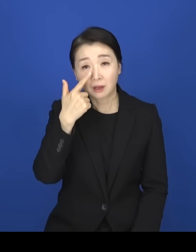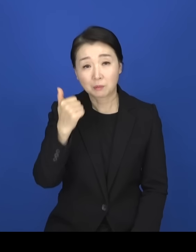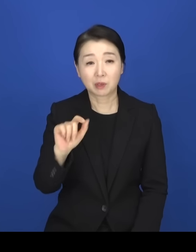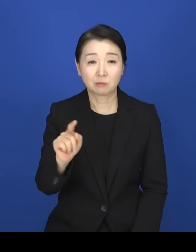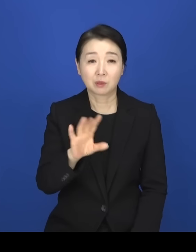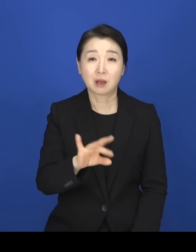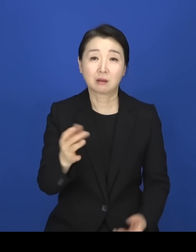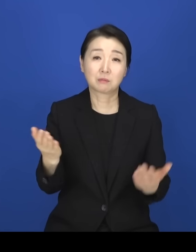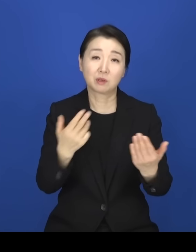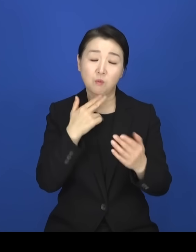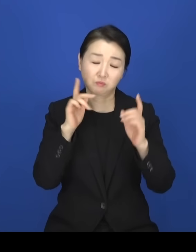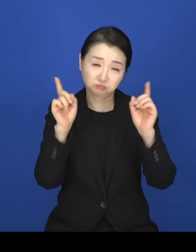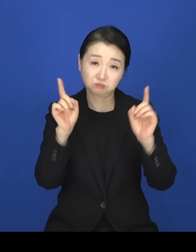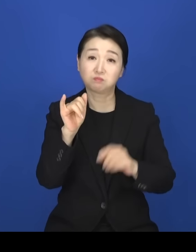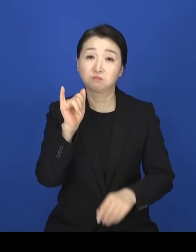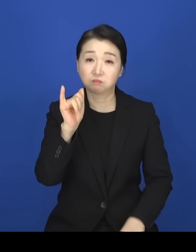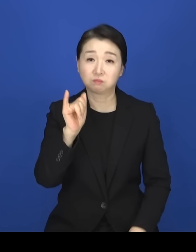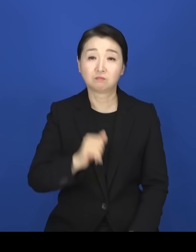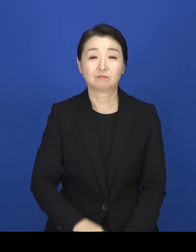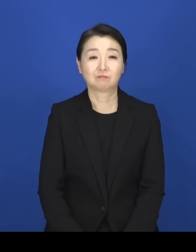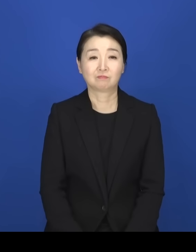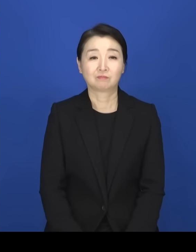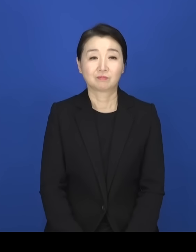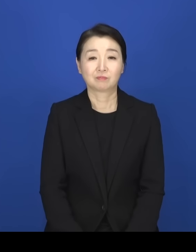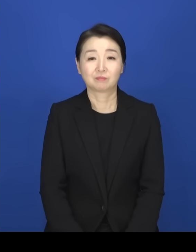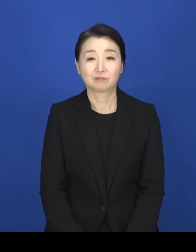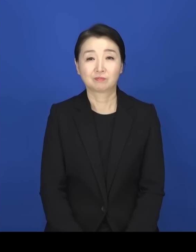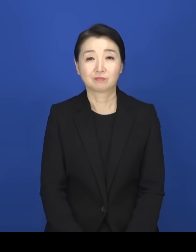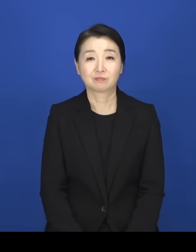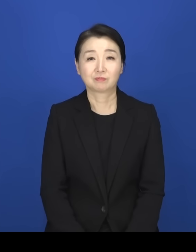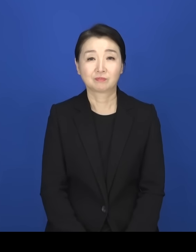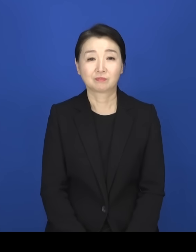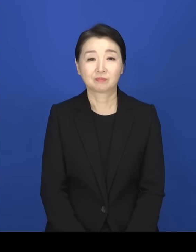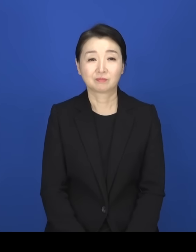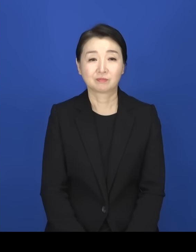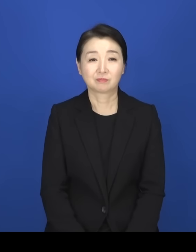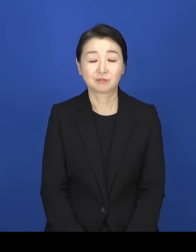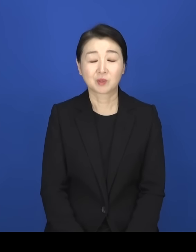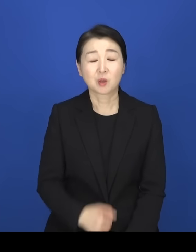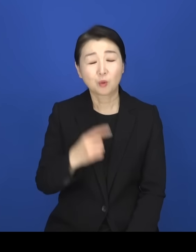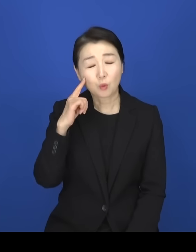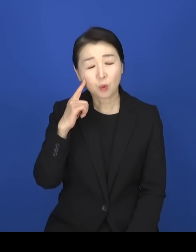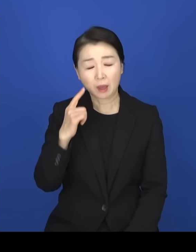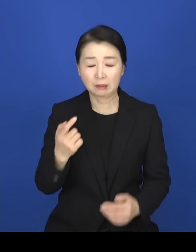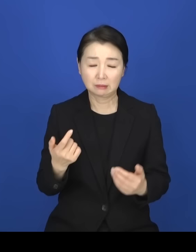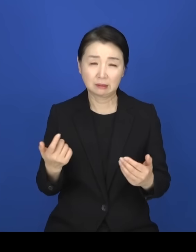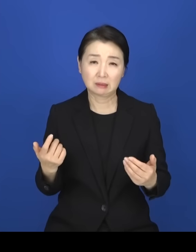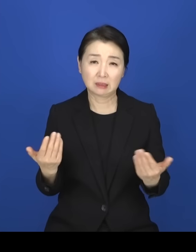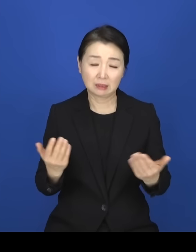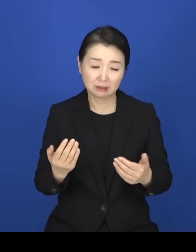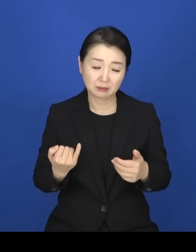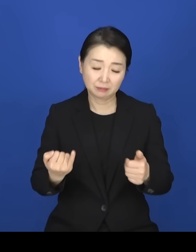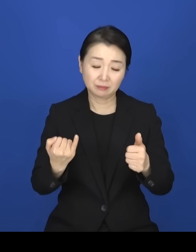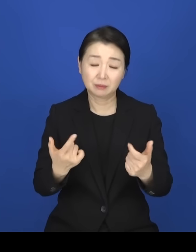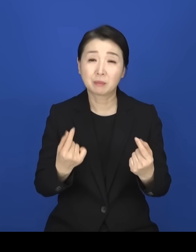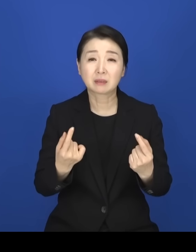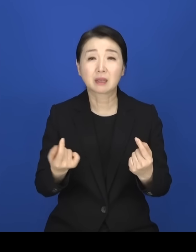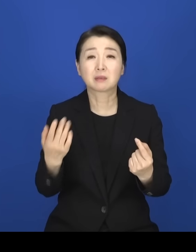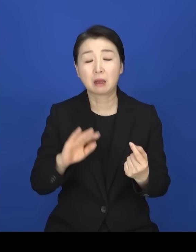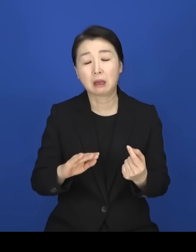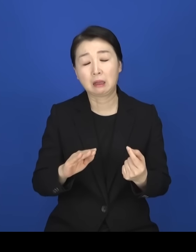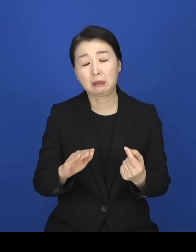아버님은 종종 일을 안 하실 때도 있었죠. 근데 뭐 쭉 하셨지만은 어쨌든 네. 계속 마이너스 되는 상황들이 있었고 네. 어머니가 그래서